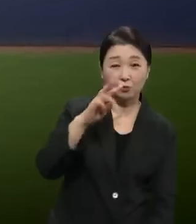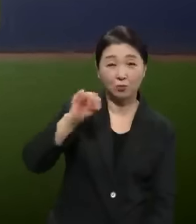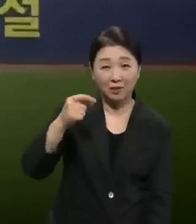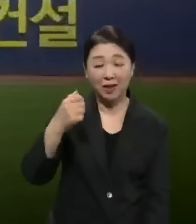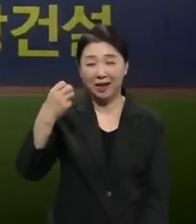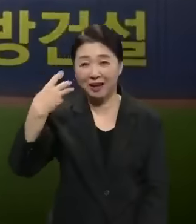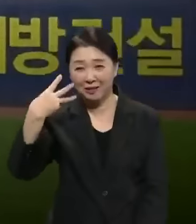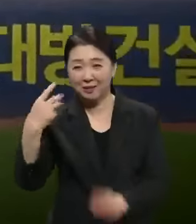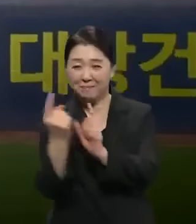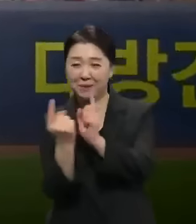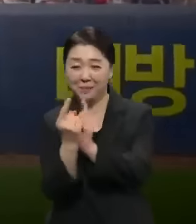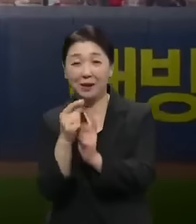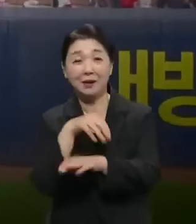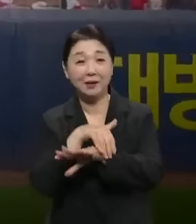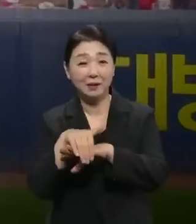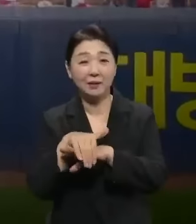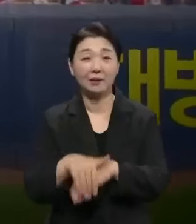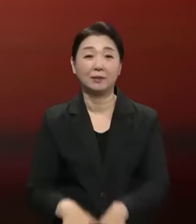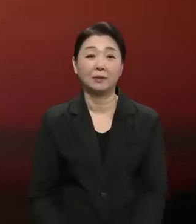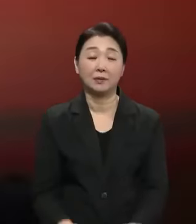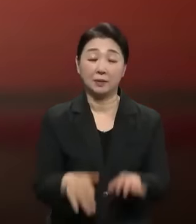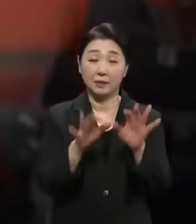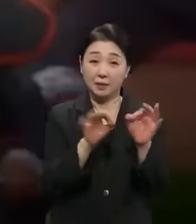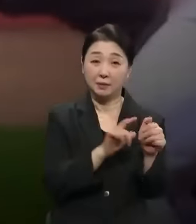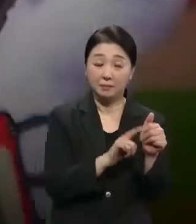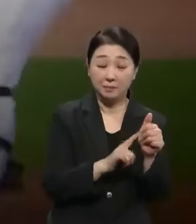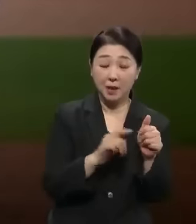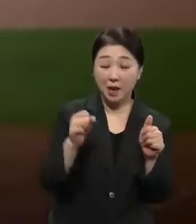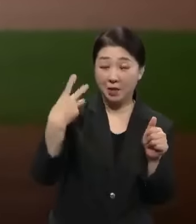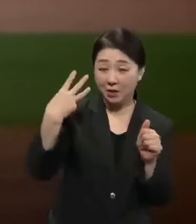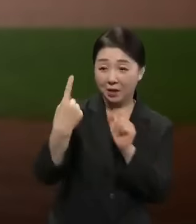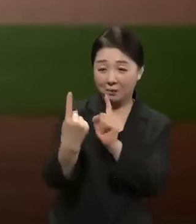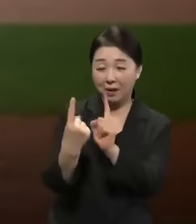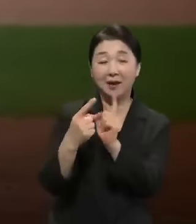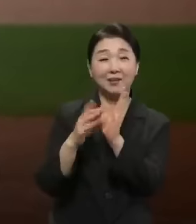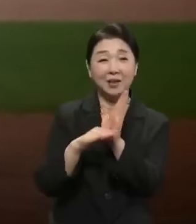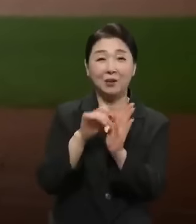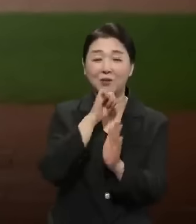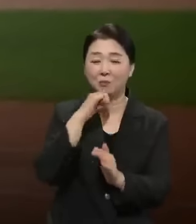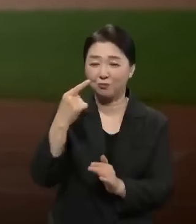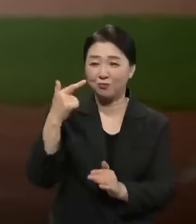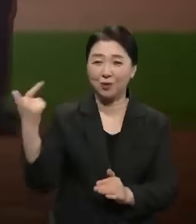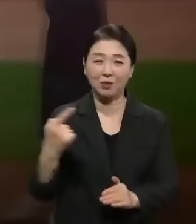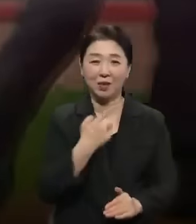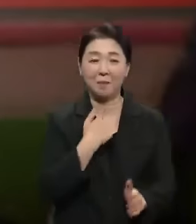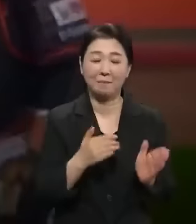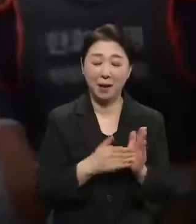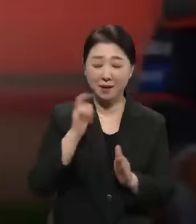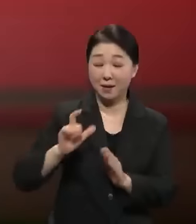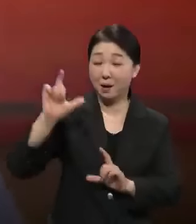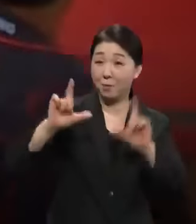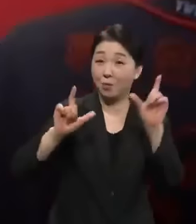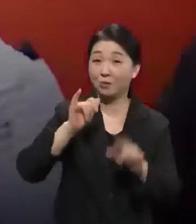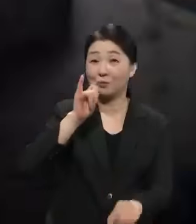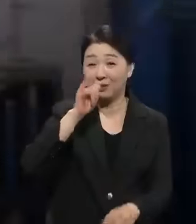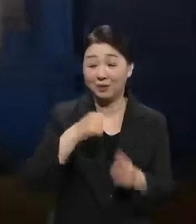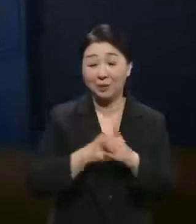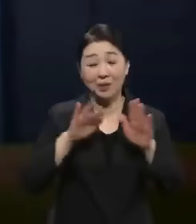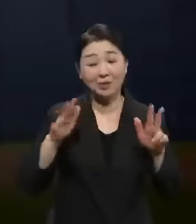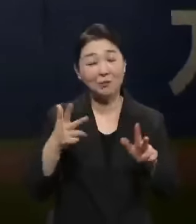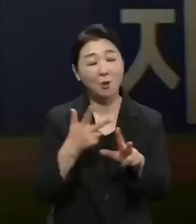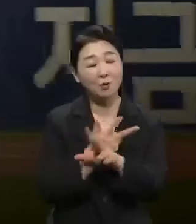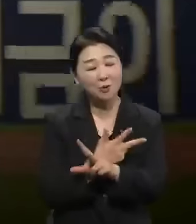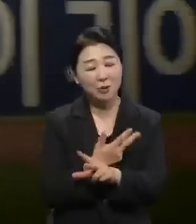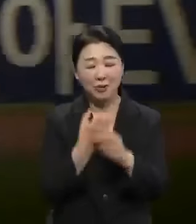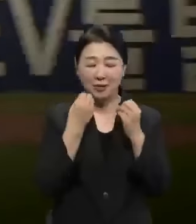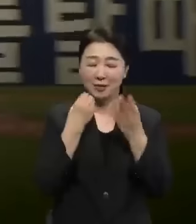한화를 차례로 만납니다. 김도영은 한화를 상대로 6개의 홈런을 치는 등 매우 강한 모습을 보이고 있어 이번 주가